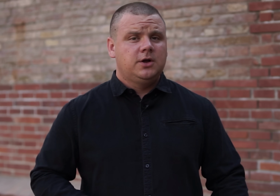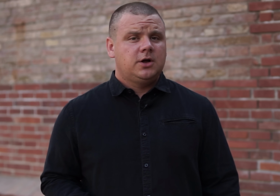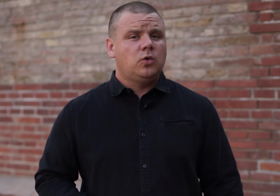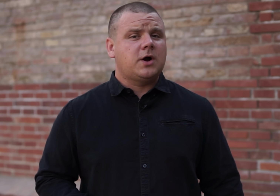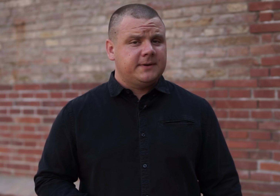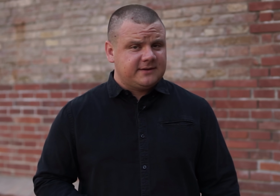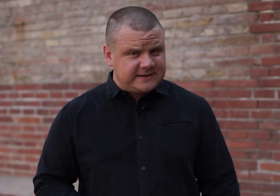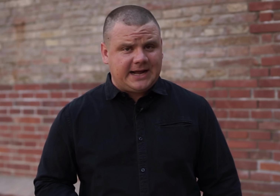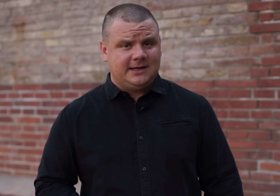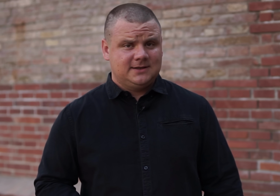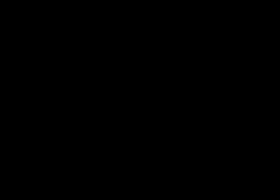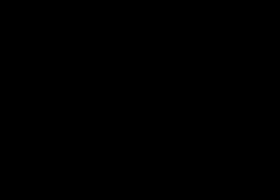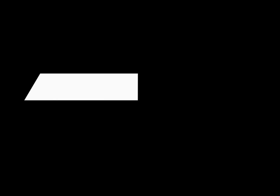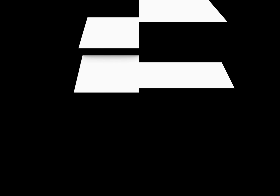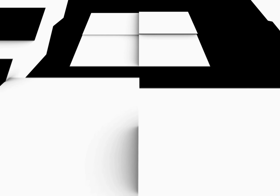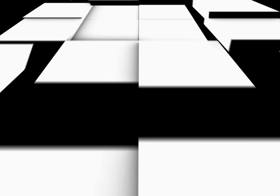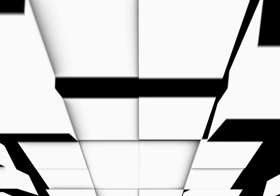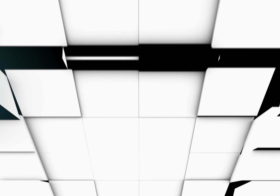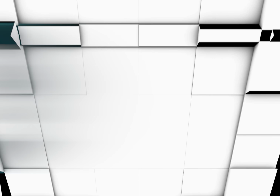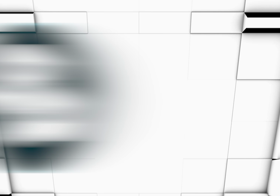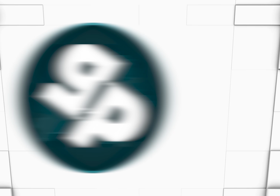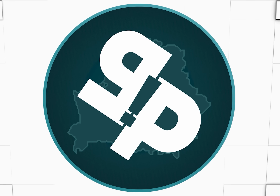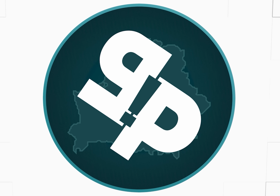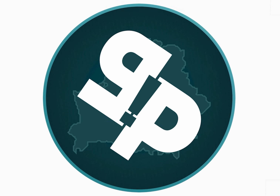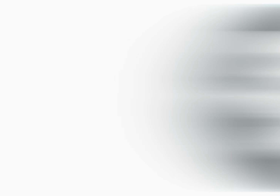еще Лука-Бандестага.